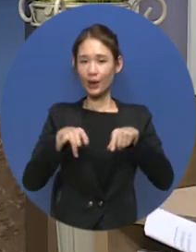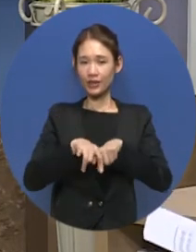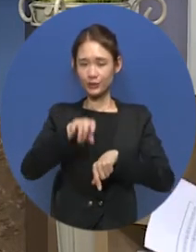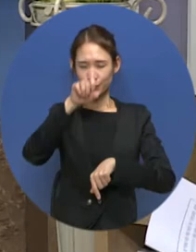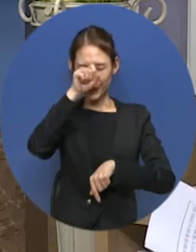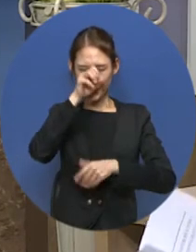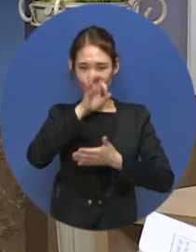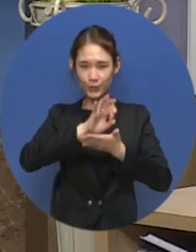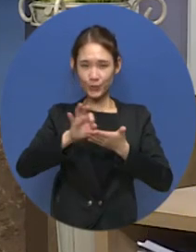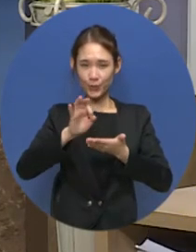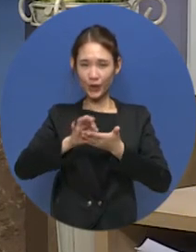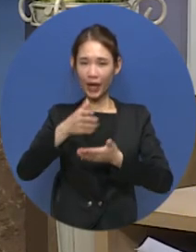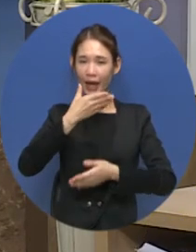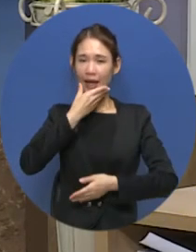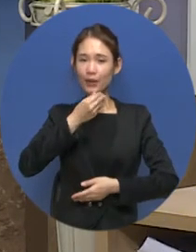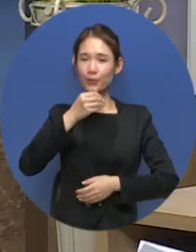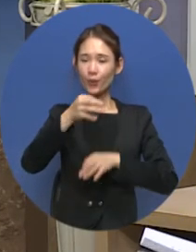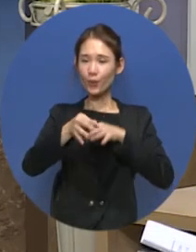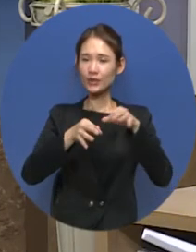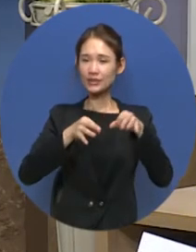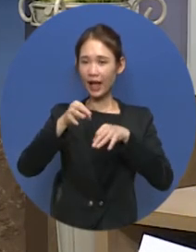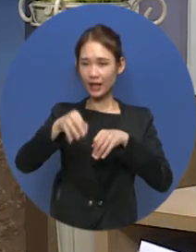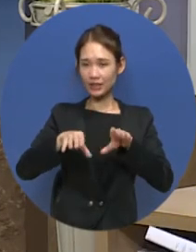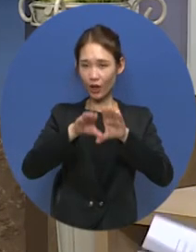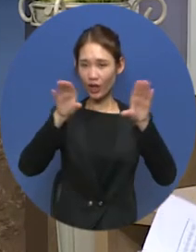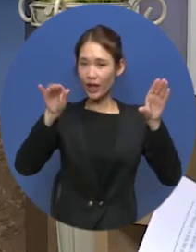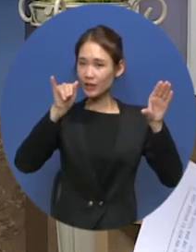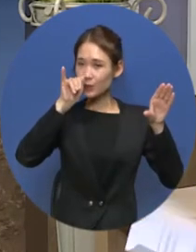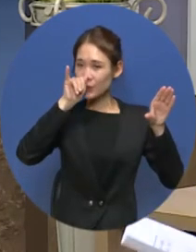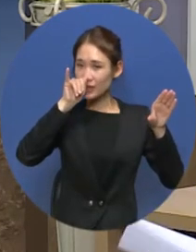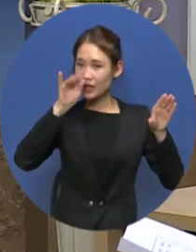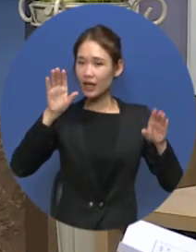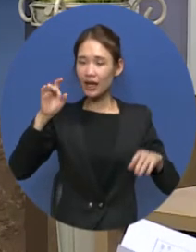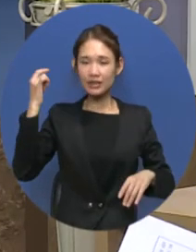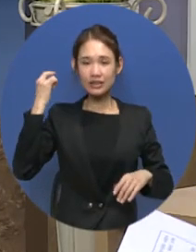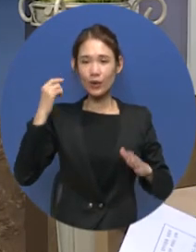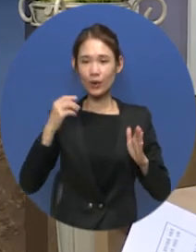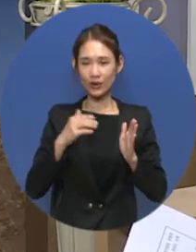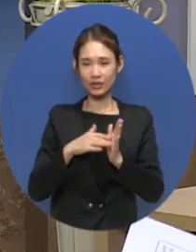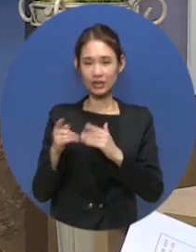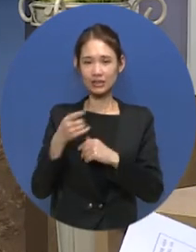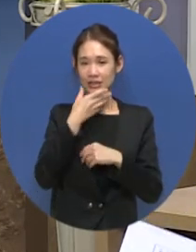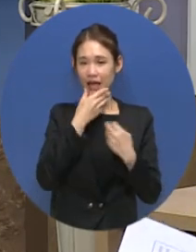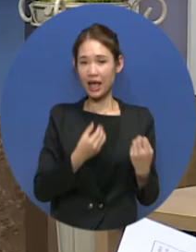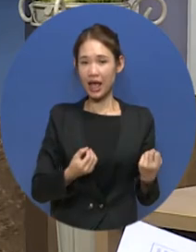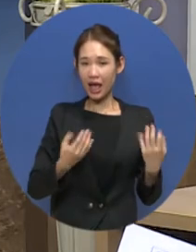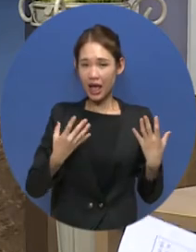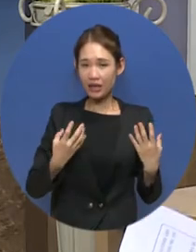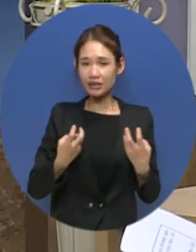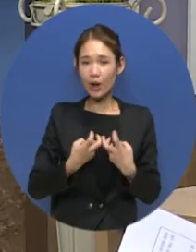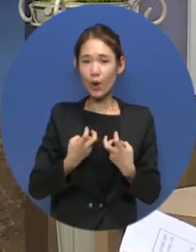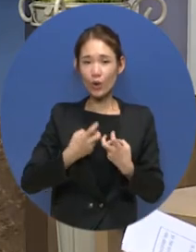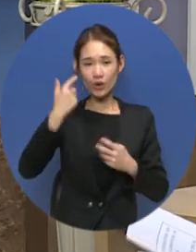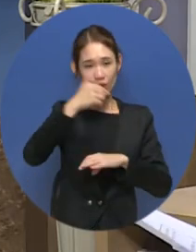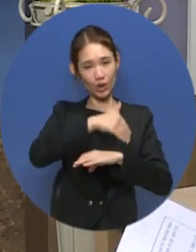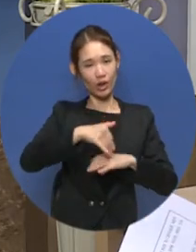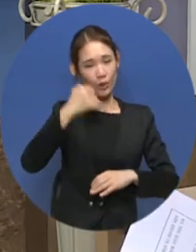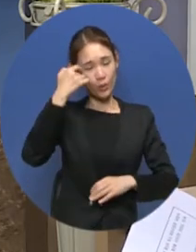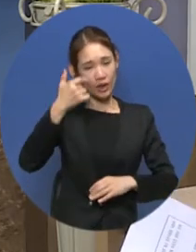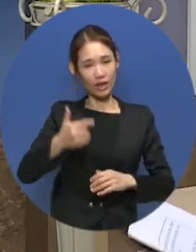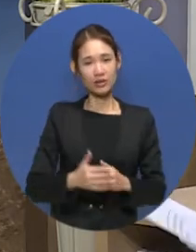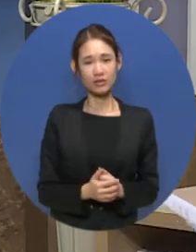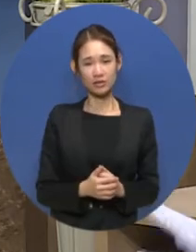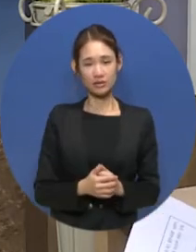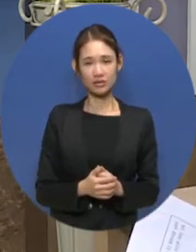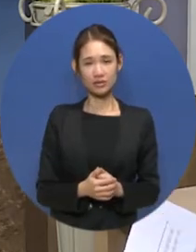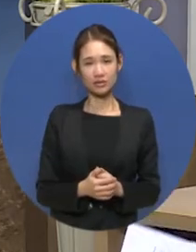소비 행복 장터를 네. 개최하신 것으로 알고 있습니다. 네. 근데 이 행사를 그 처음에 어떻게 네.